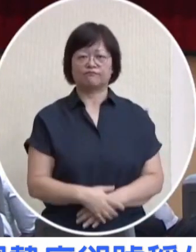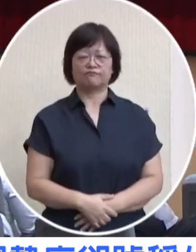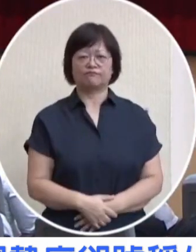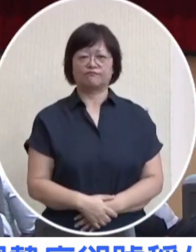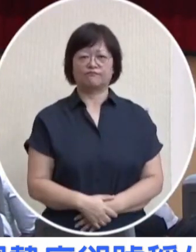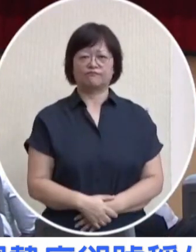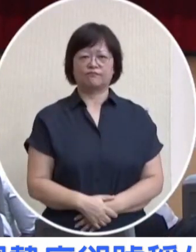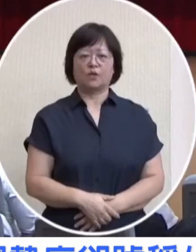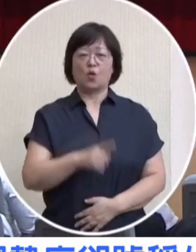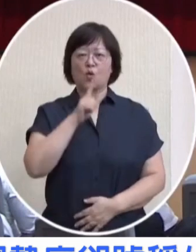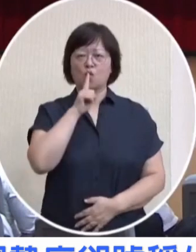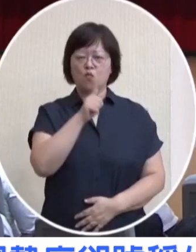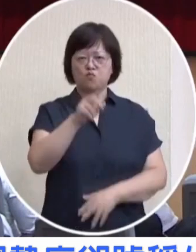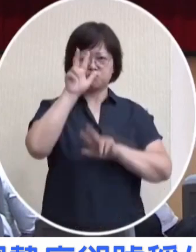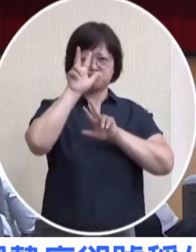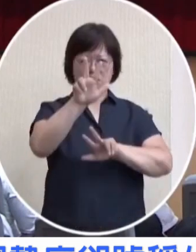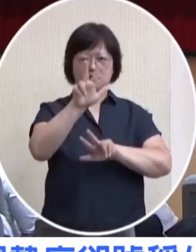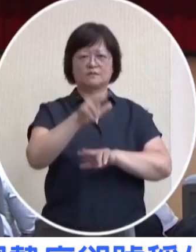讲真话的政治，